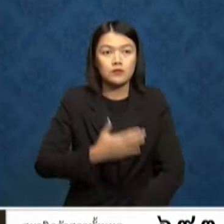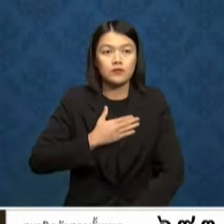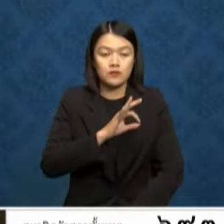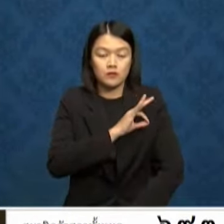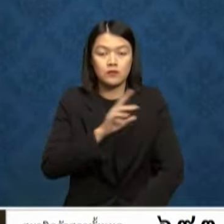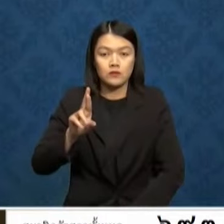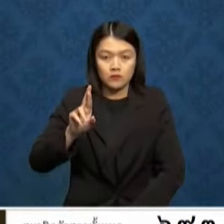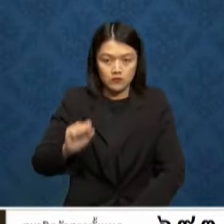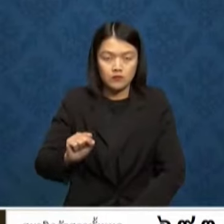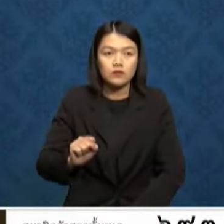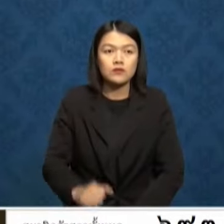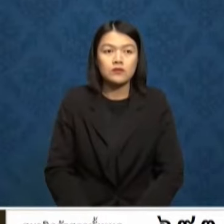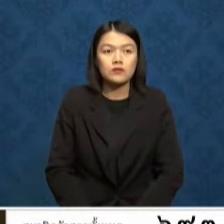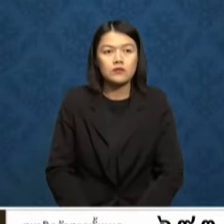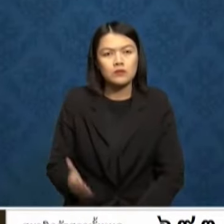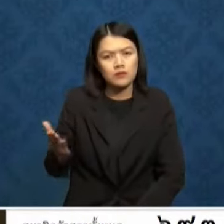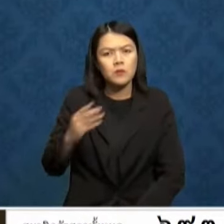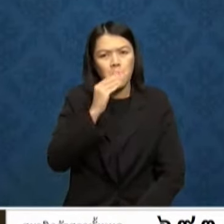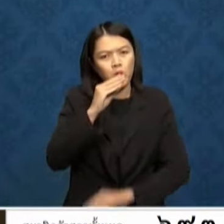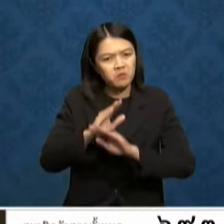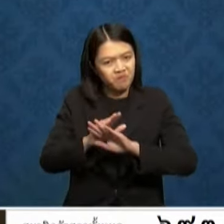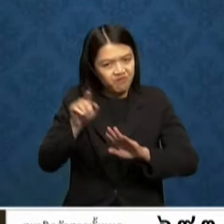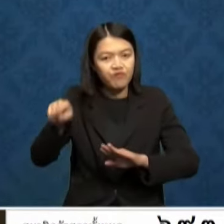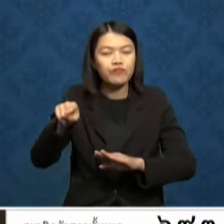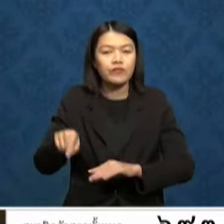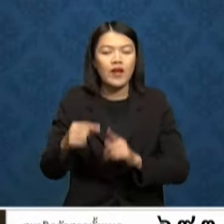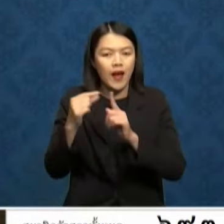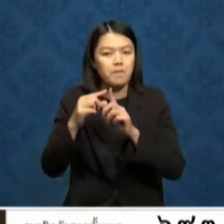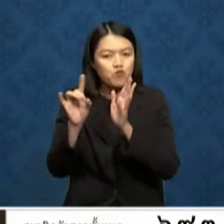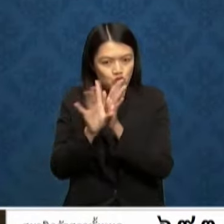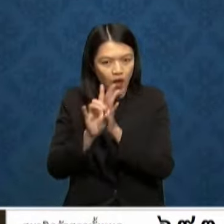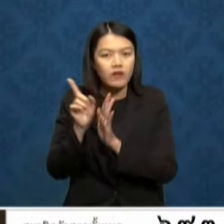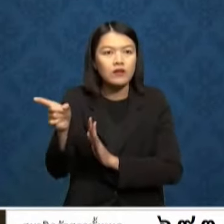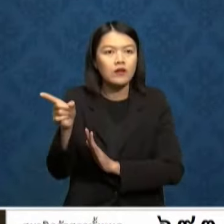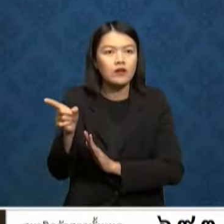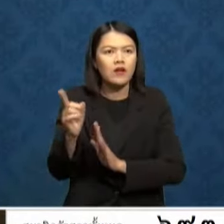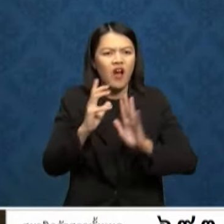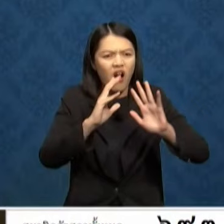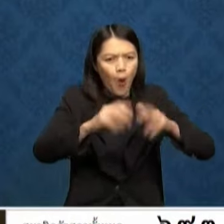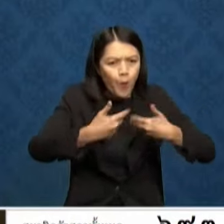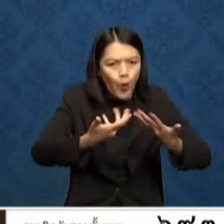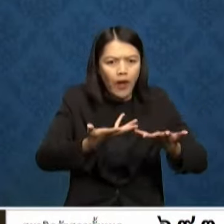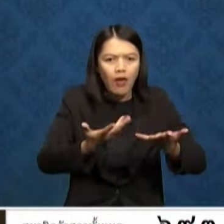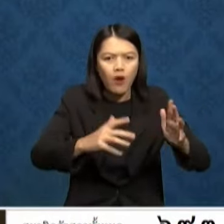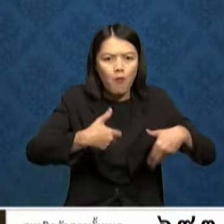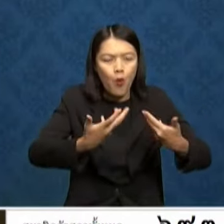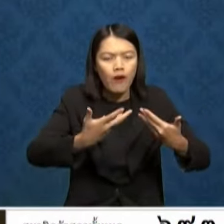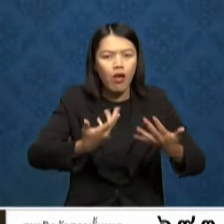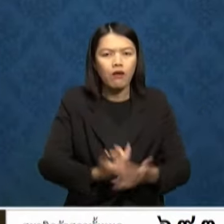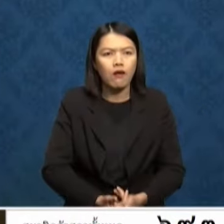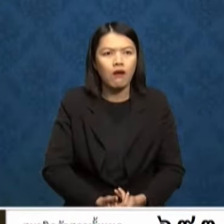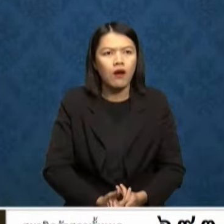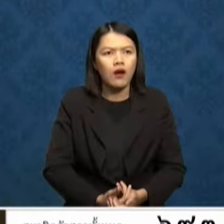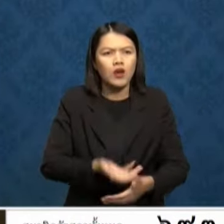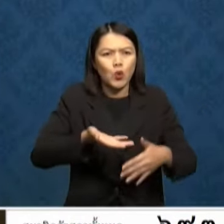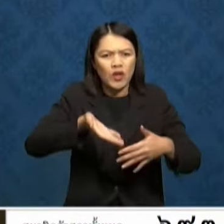สมาชิกรัฐสภาท่านต้องถอนคำพูดเบิดดิ้งสุดท้ายนะครับกอบโกยอะไรชน